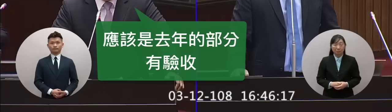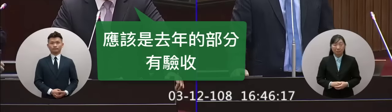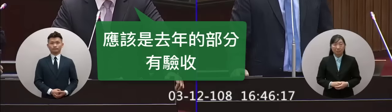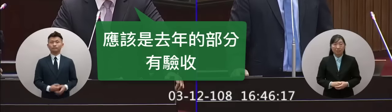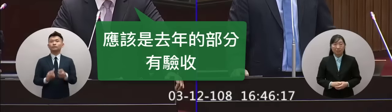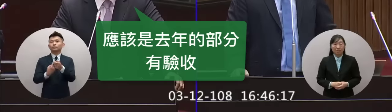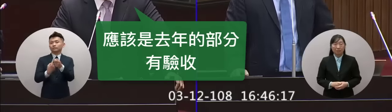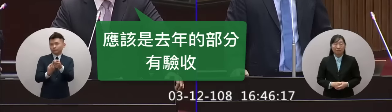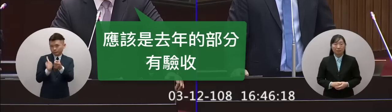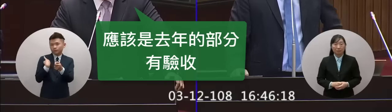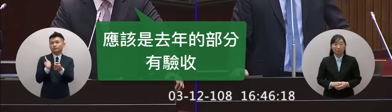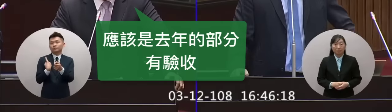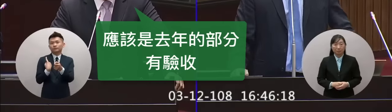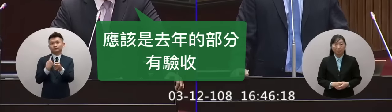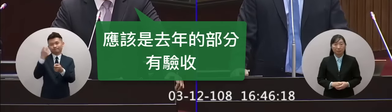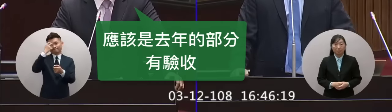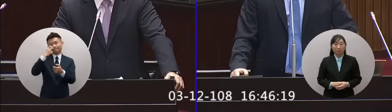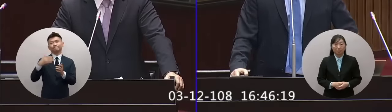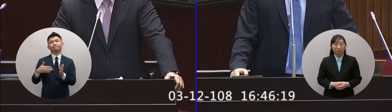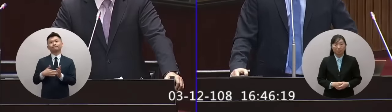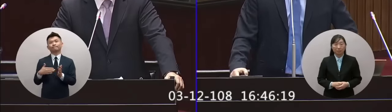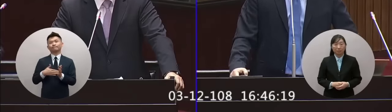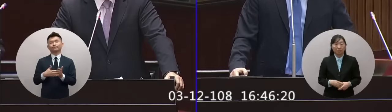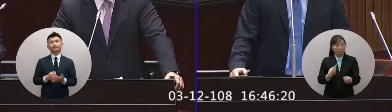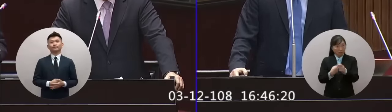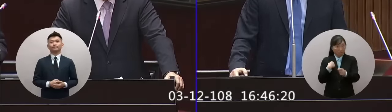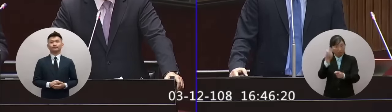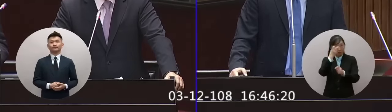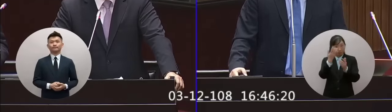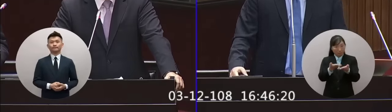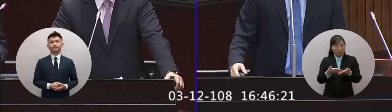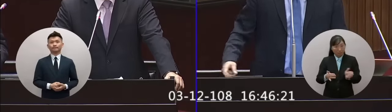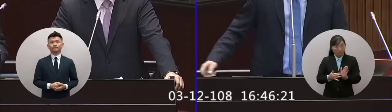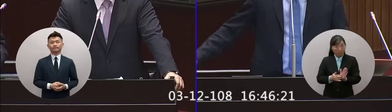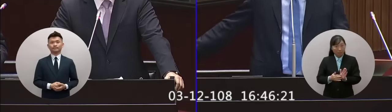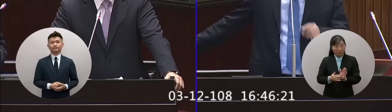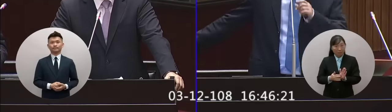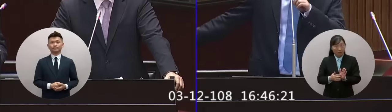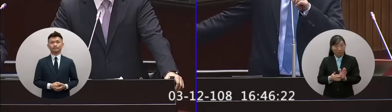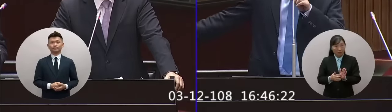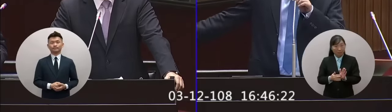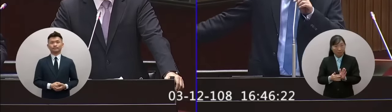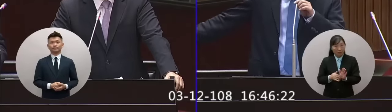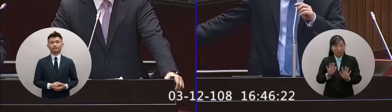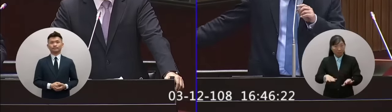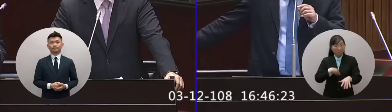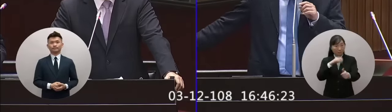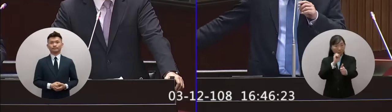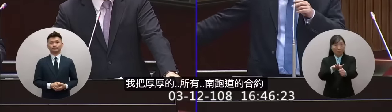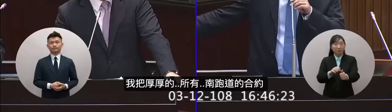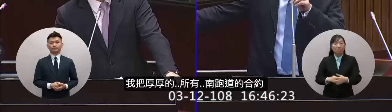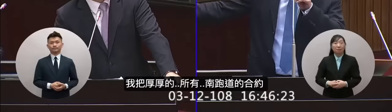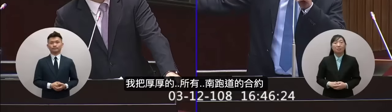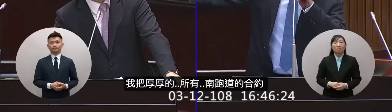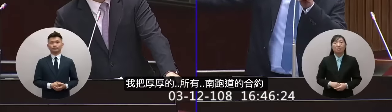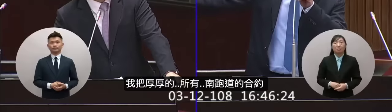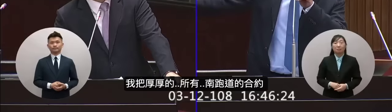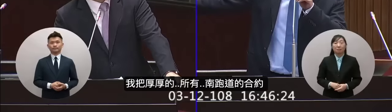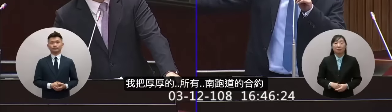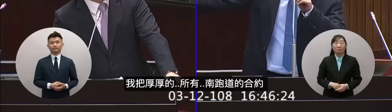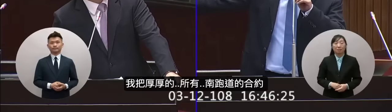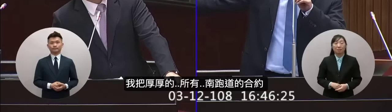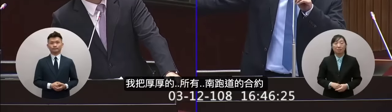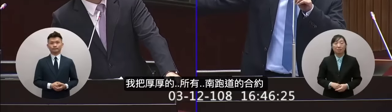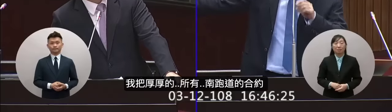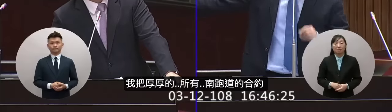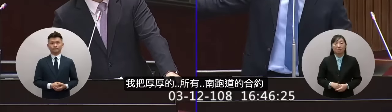应该是去年的部分有验收 啊。去年有验收。嗯，我直接跟部长讲了哈，我把